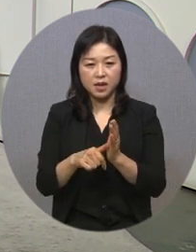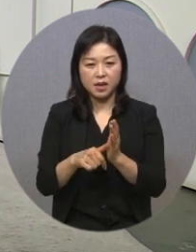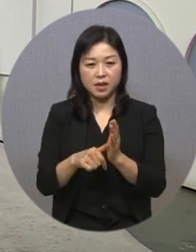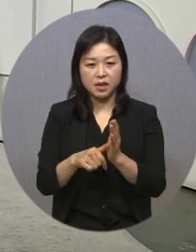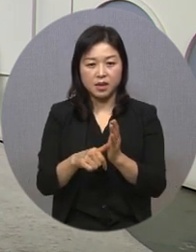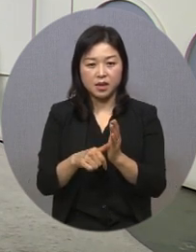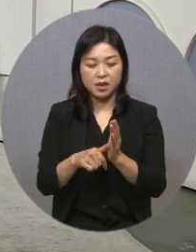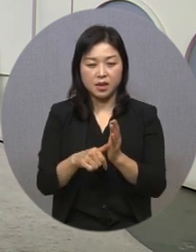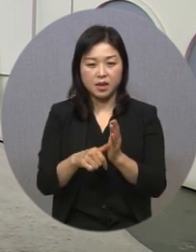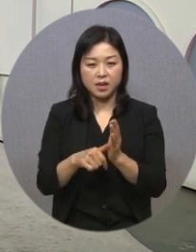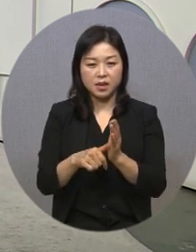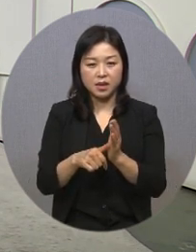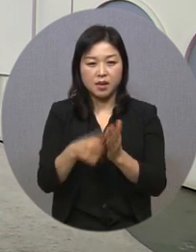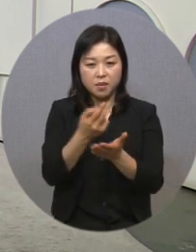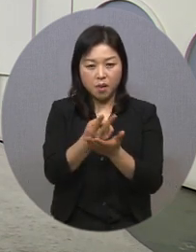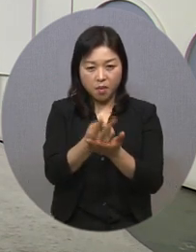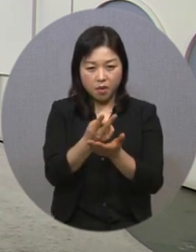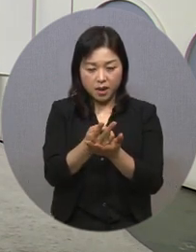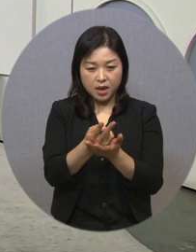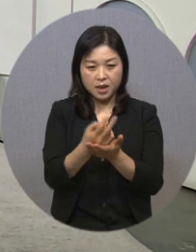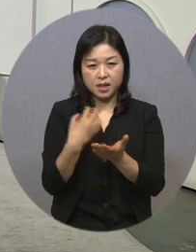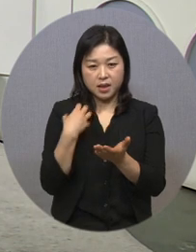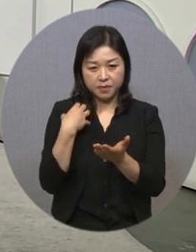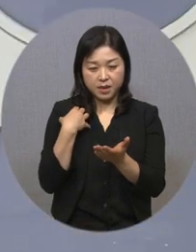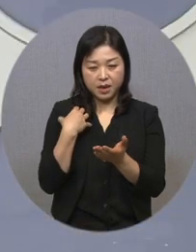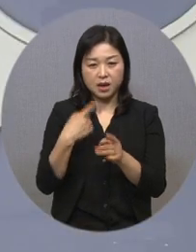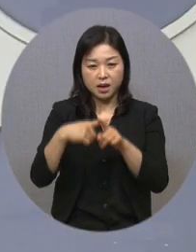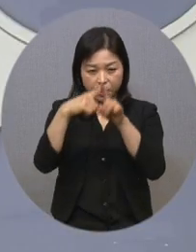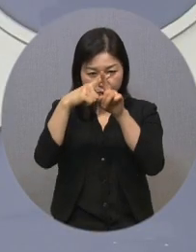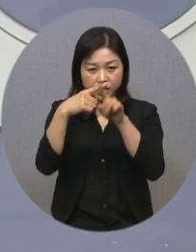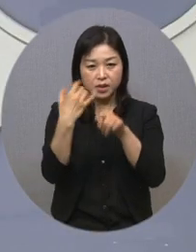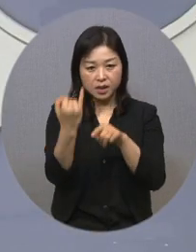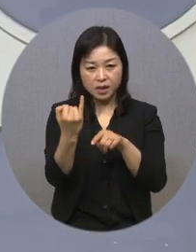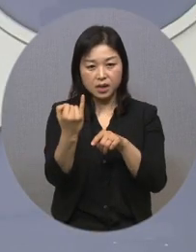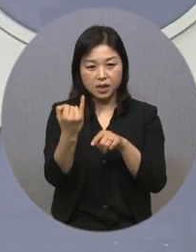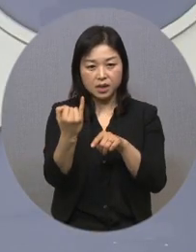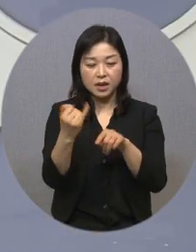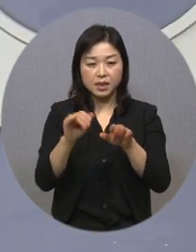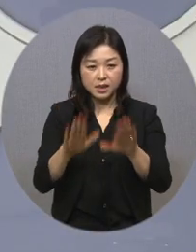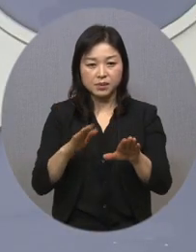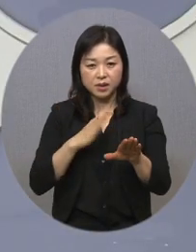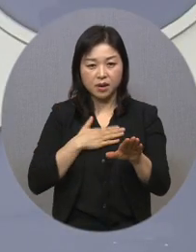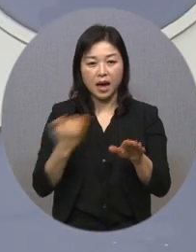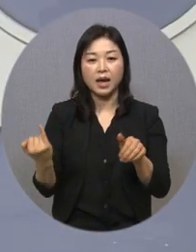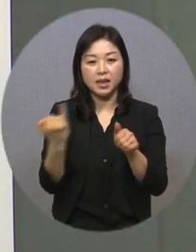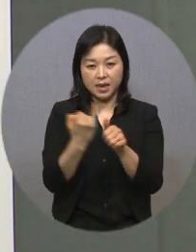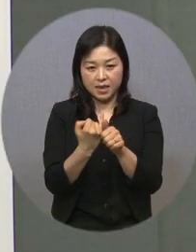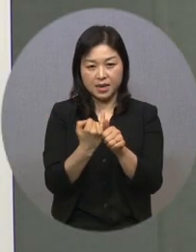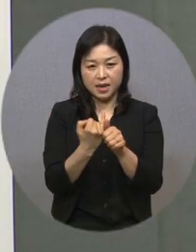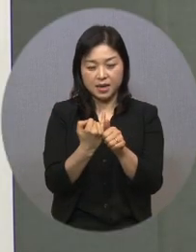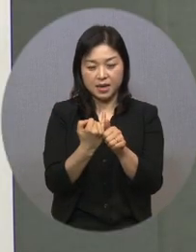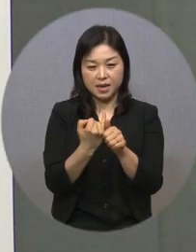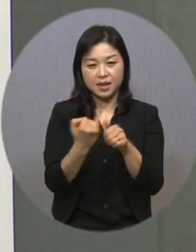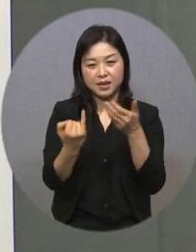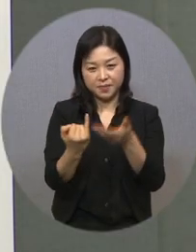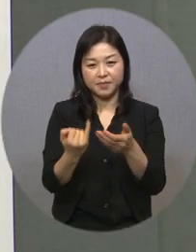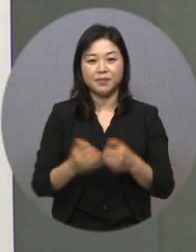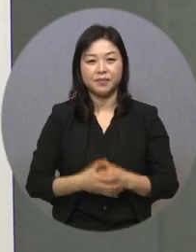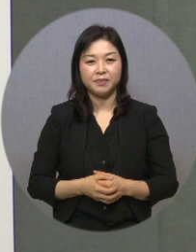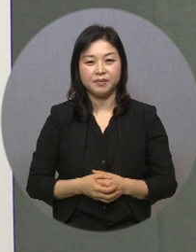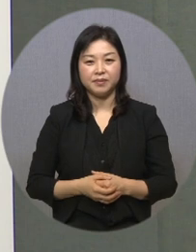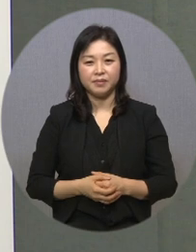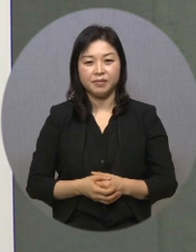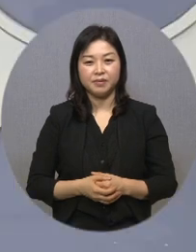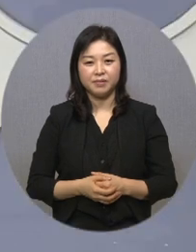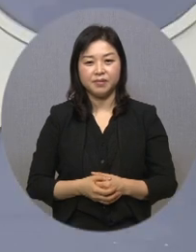제가 입원했던 병동에 담당 간호사가 현재 저의 아내가 된 이런 기억이 있습니다.